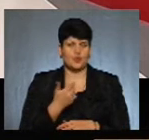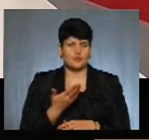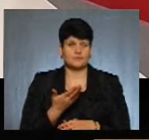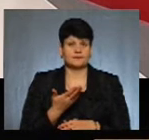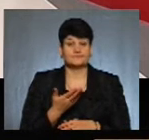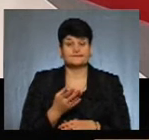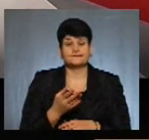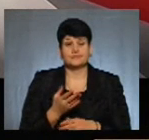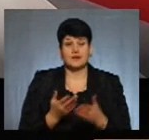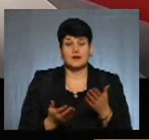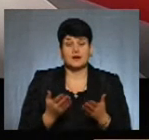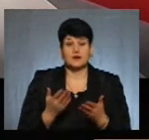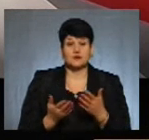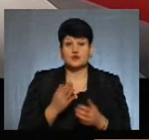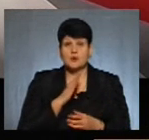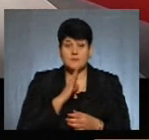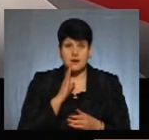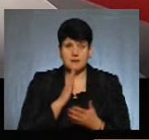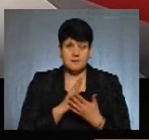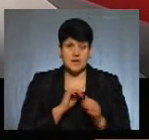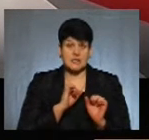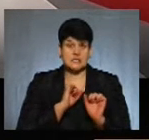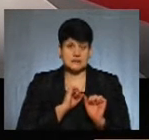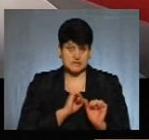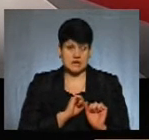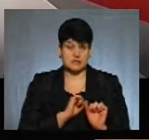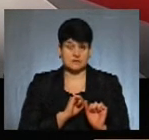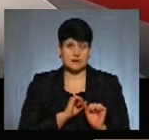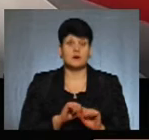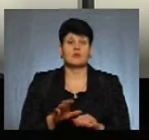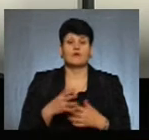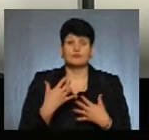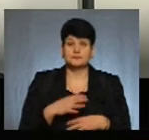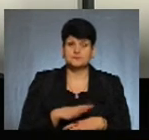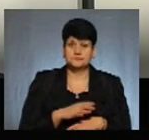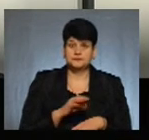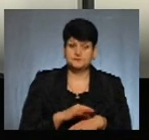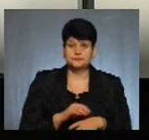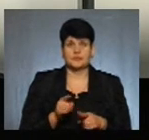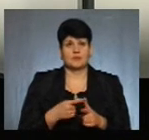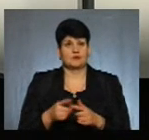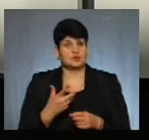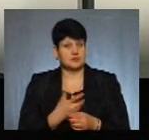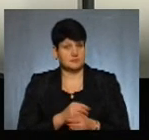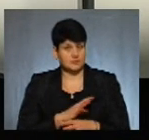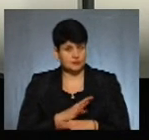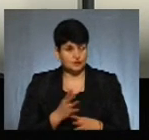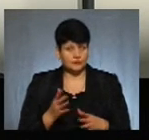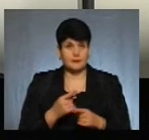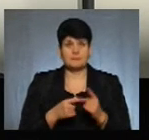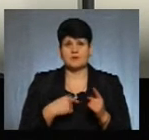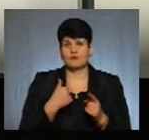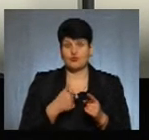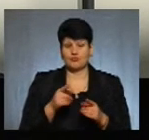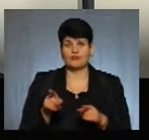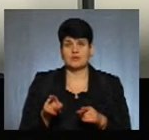До року, ну, якщо мама має захист, тобто було перехворіла або була щеплена, вона на